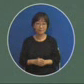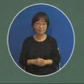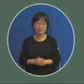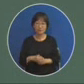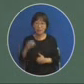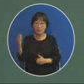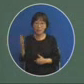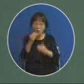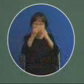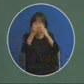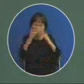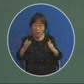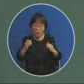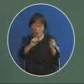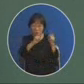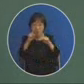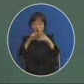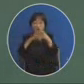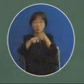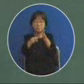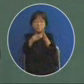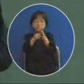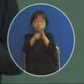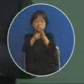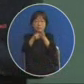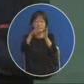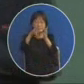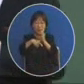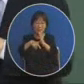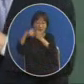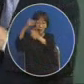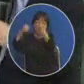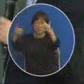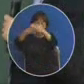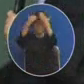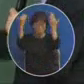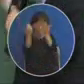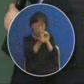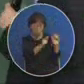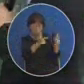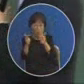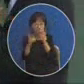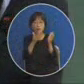모든 것을 준비하시는 겁니다. The moment you hold on to this covenant, God prepares all things.